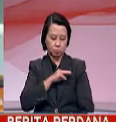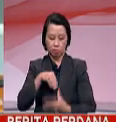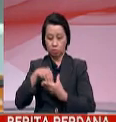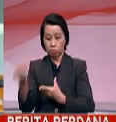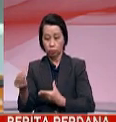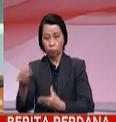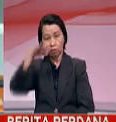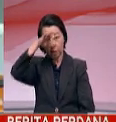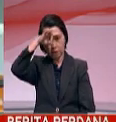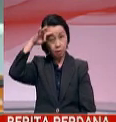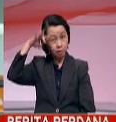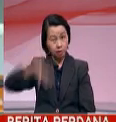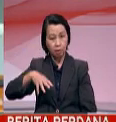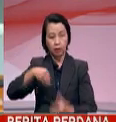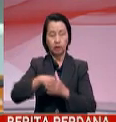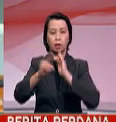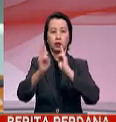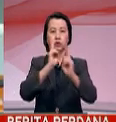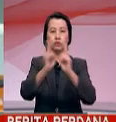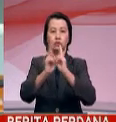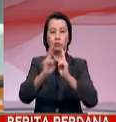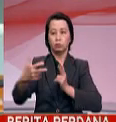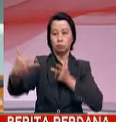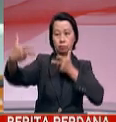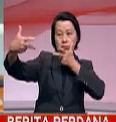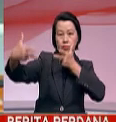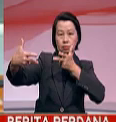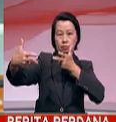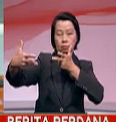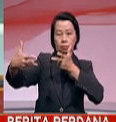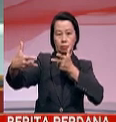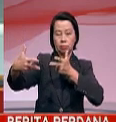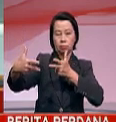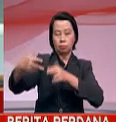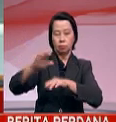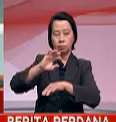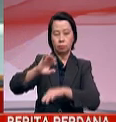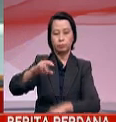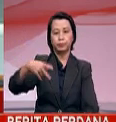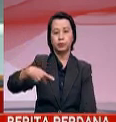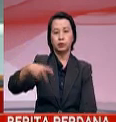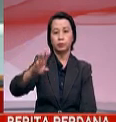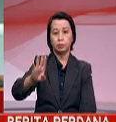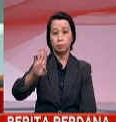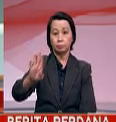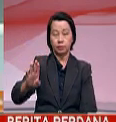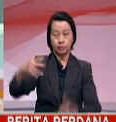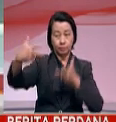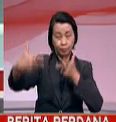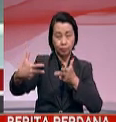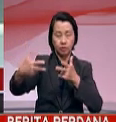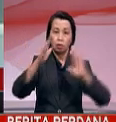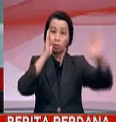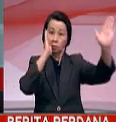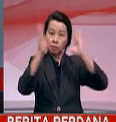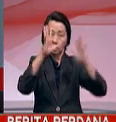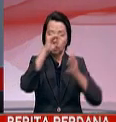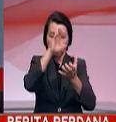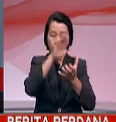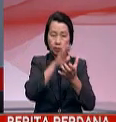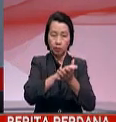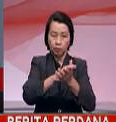Seri Hishamuddin Tun Hussein dalam ucapan secara maya di laman web Pertubuhan Bangsa-Bangsa Bersatu PBB, Malaysia